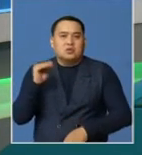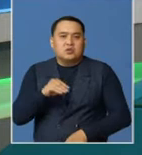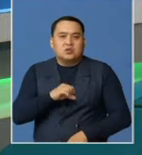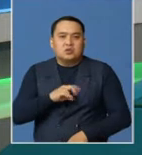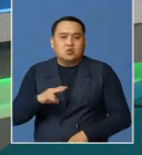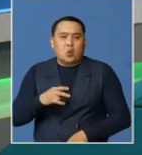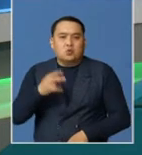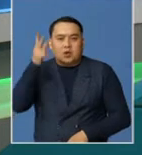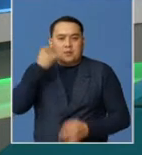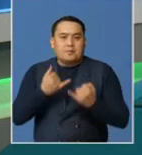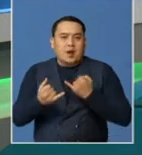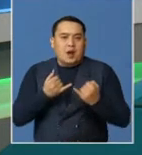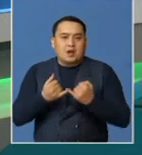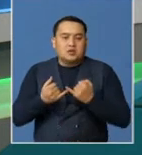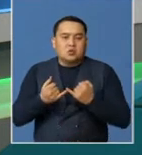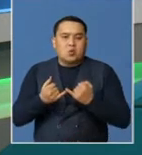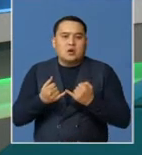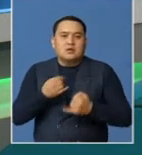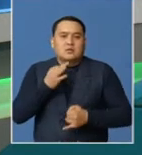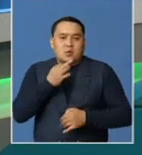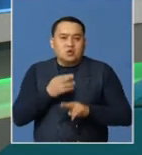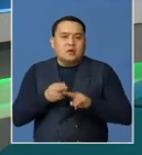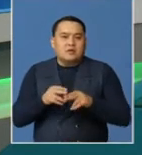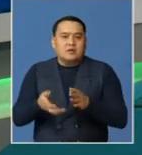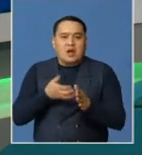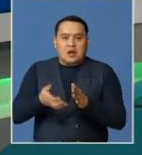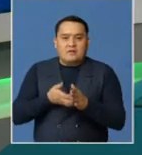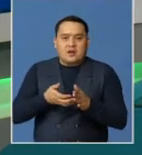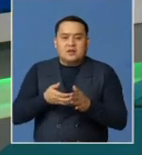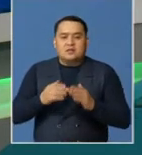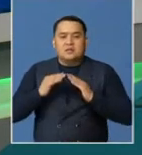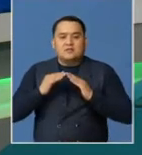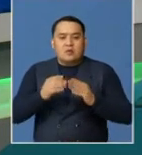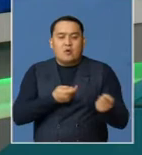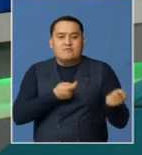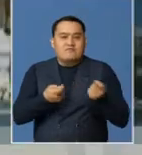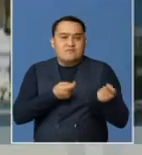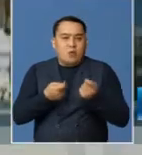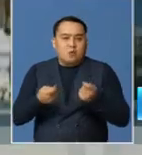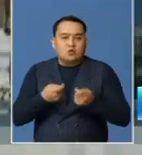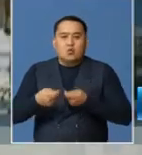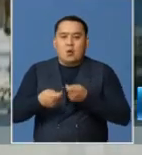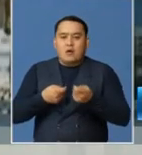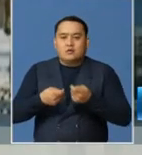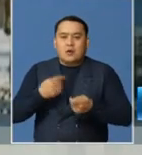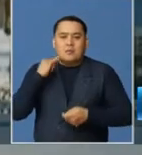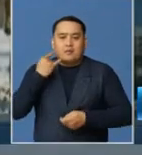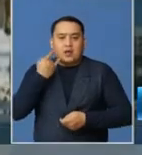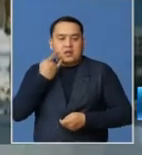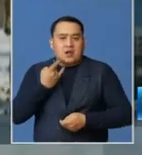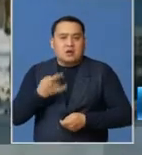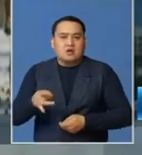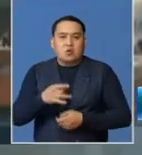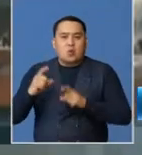тысячи тонн пшеницы, ячменя и подсолнуха. Причина – нехватка зерновозов. Как сообщили в руководстве Павлодарского